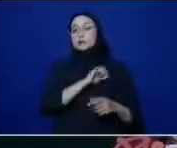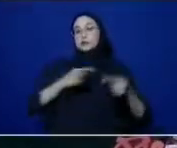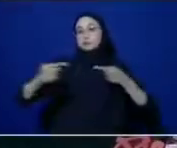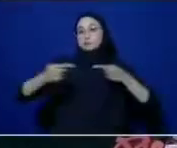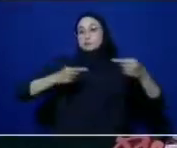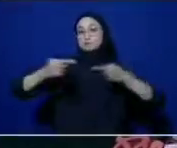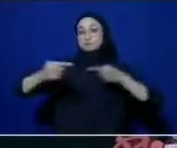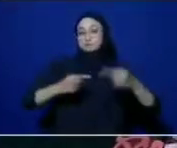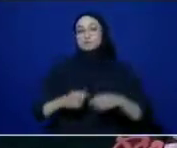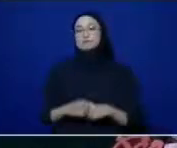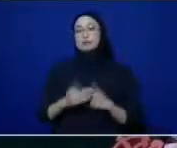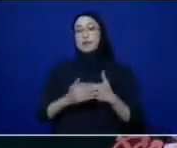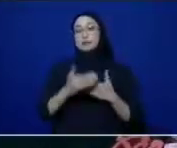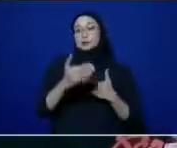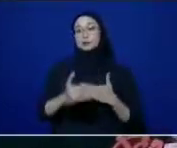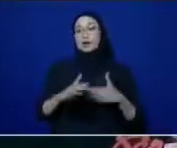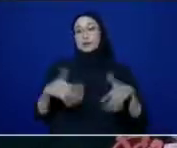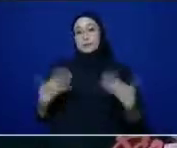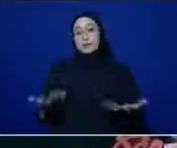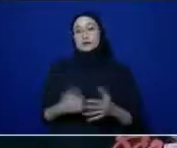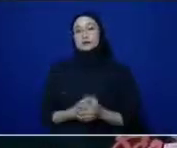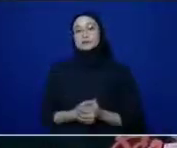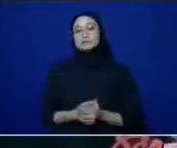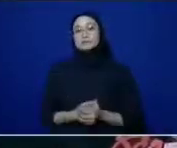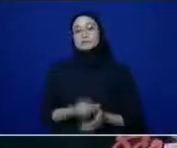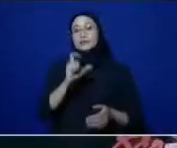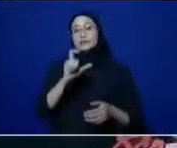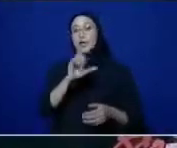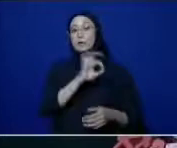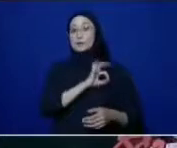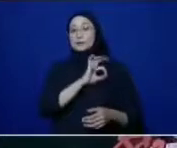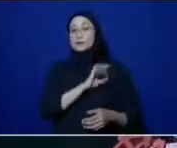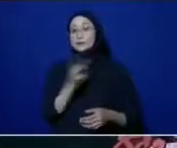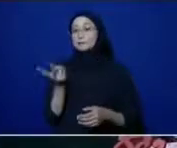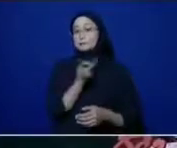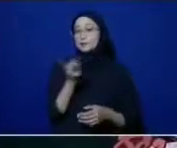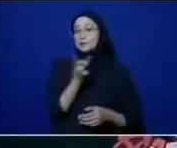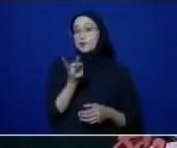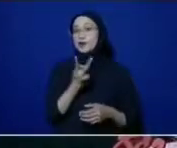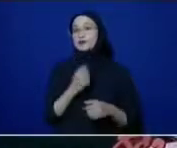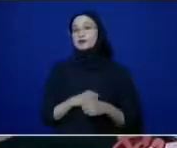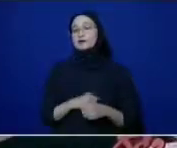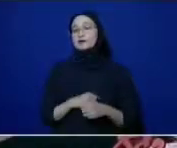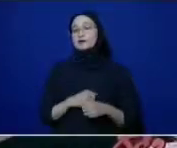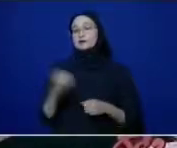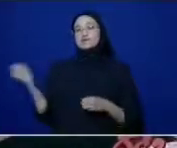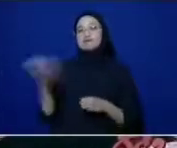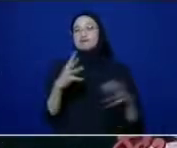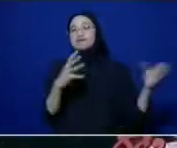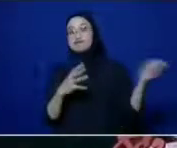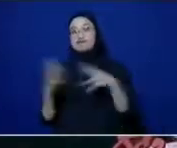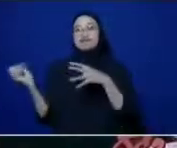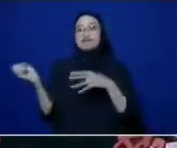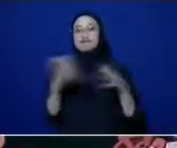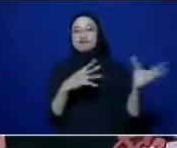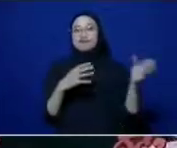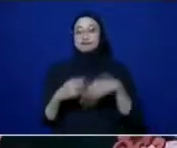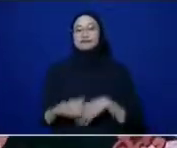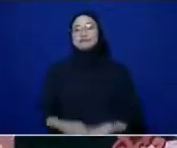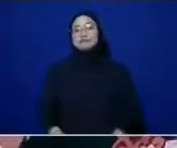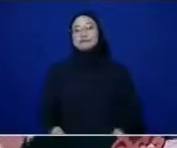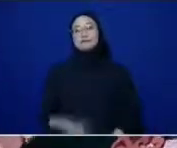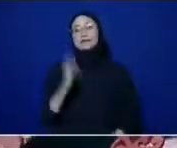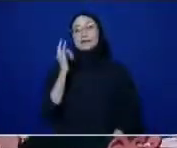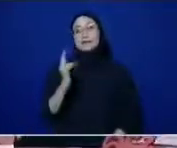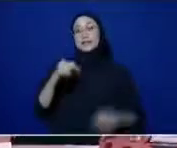berdebat. Selanjutnya kita akan menyaksikan bagaimana para calon presiden ini beradu argumentasi. Untuk itu tetaplah